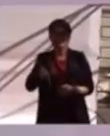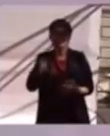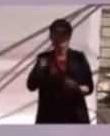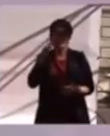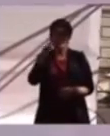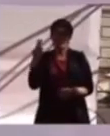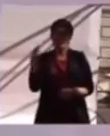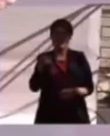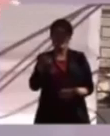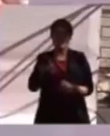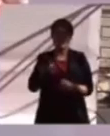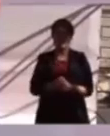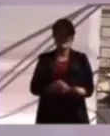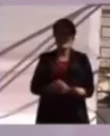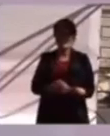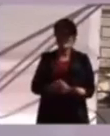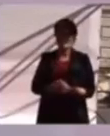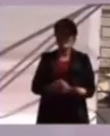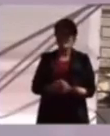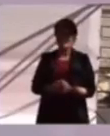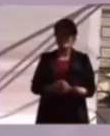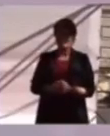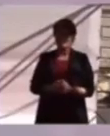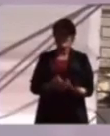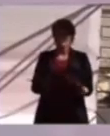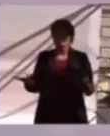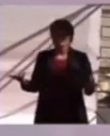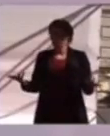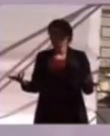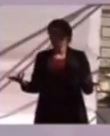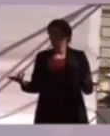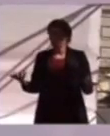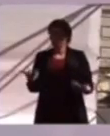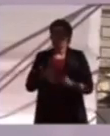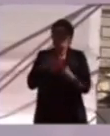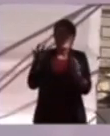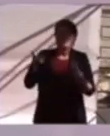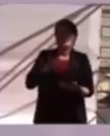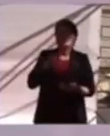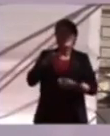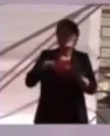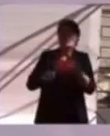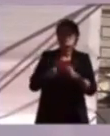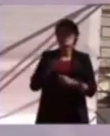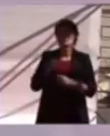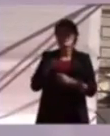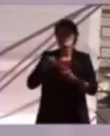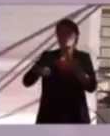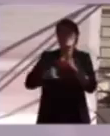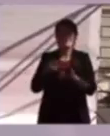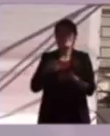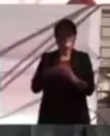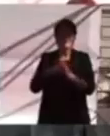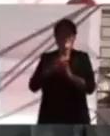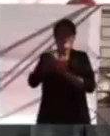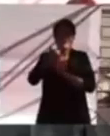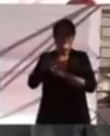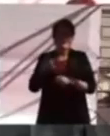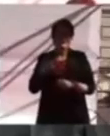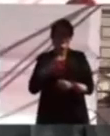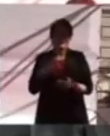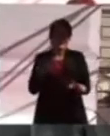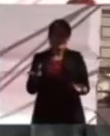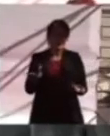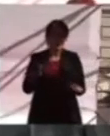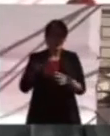oggi sono d'accordo c'è un problema anche di comportamenti non c'è alcun dubbio c'è proprio anche un problema che riguarda i comportamenti